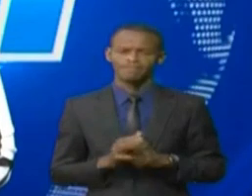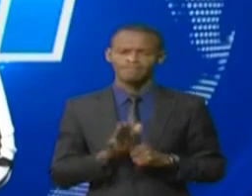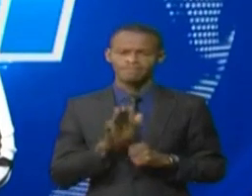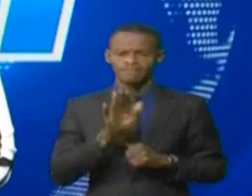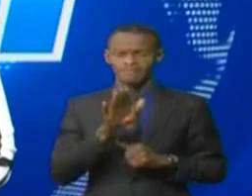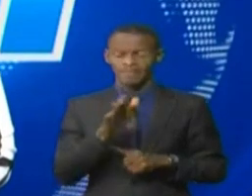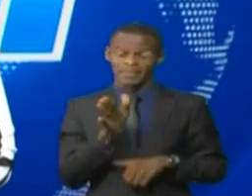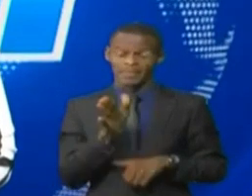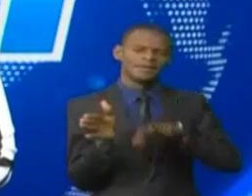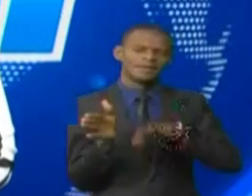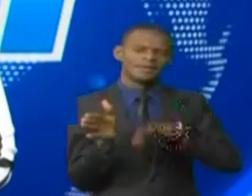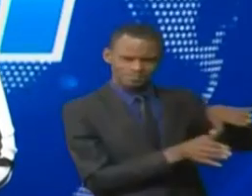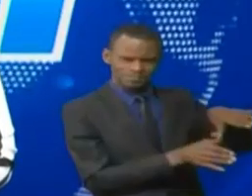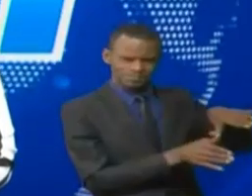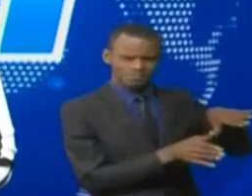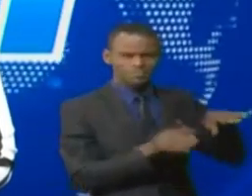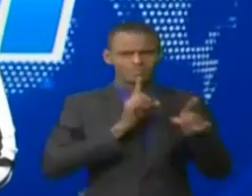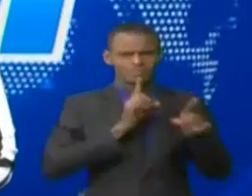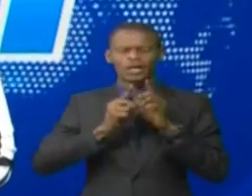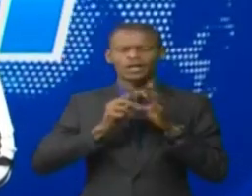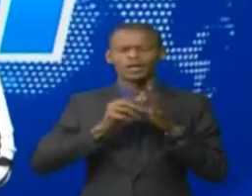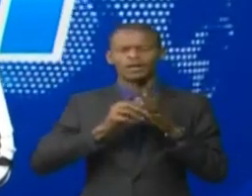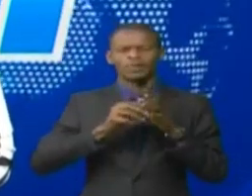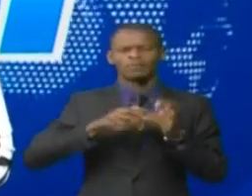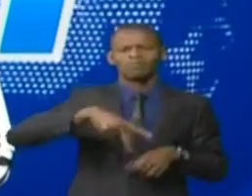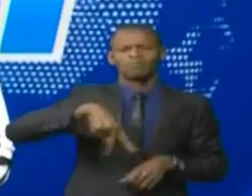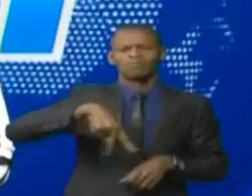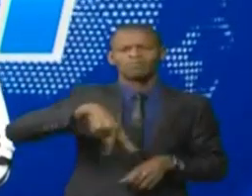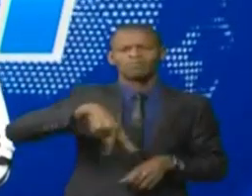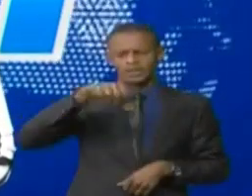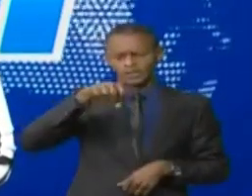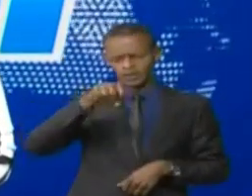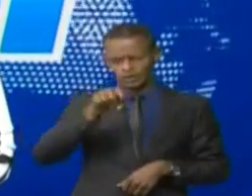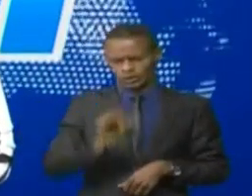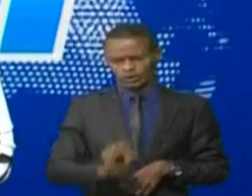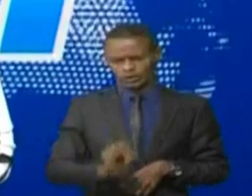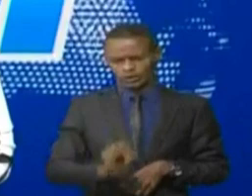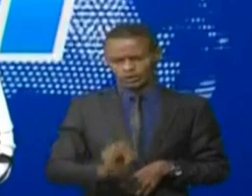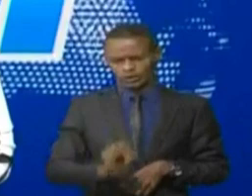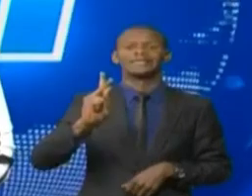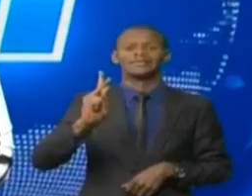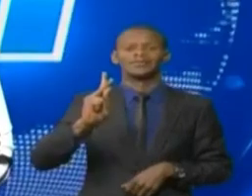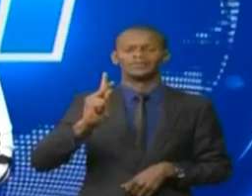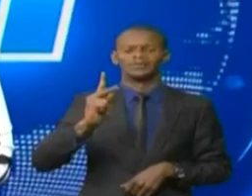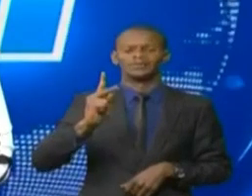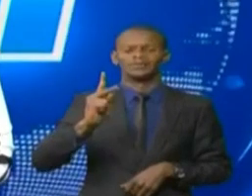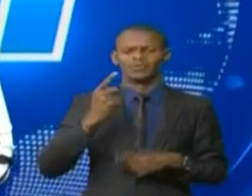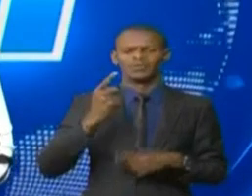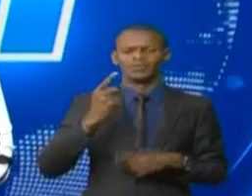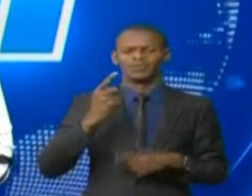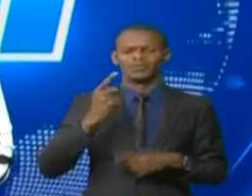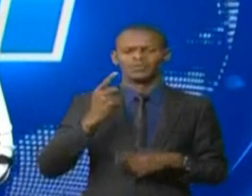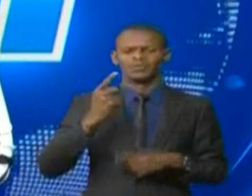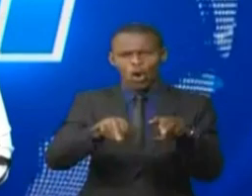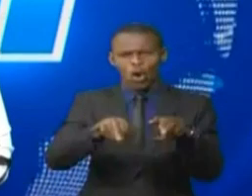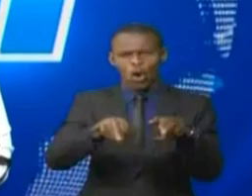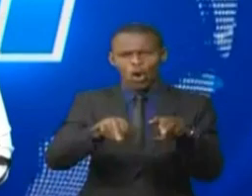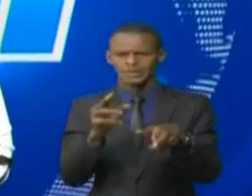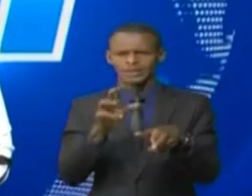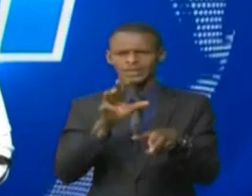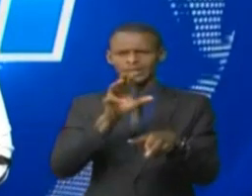la province du Sud, qui pourrait la situation de la route Bukavu-Mituga, on a vu depuis l'année